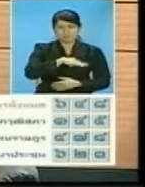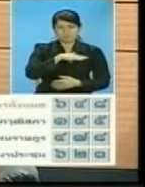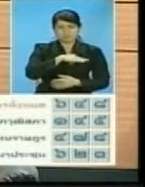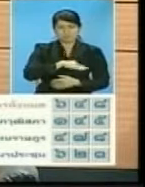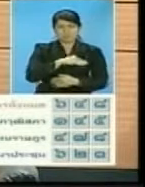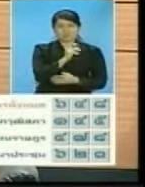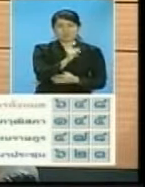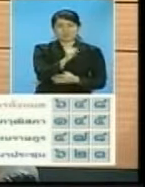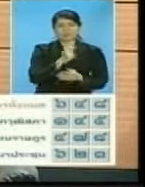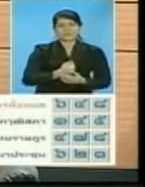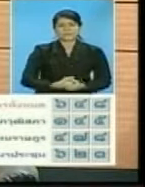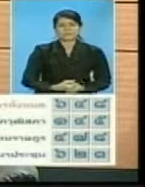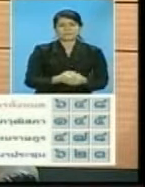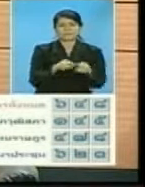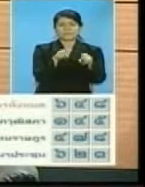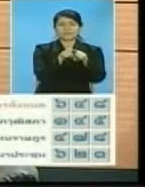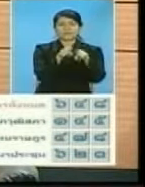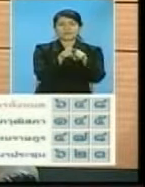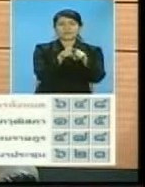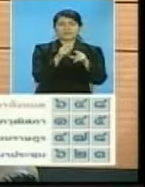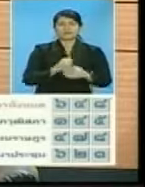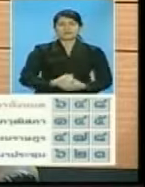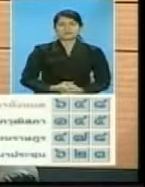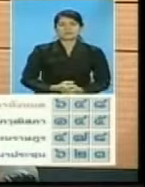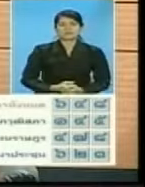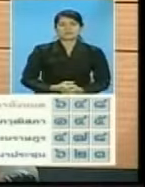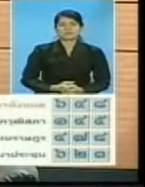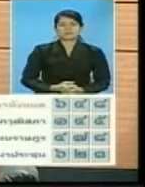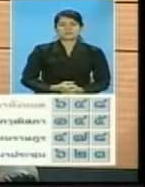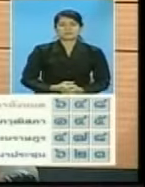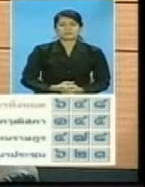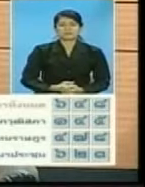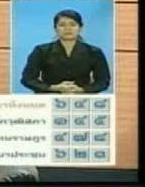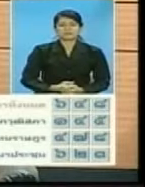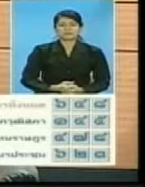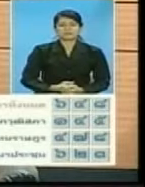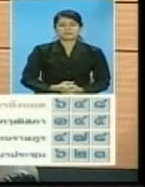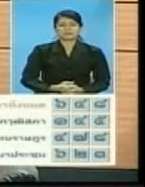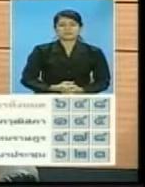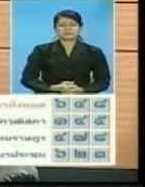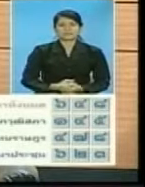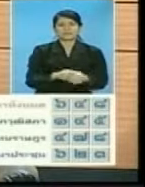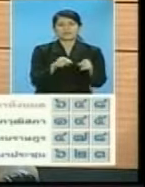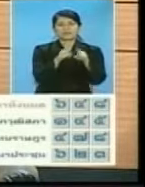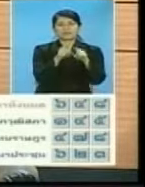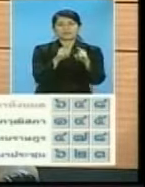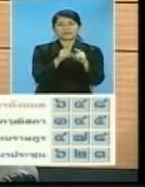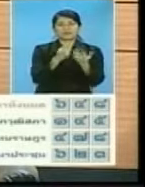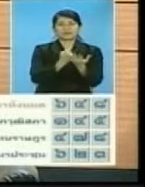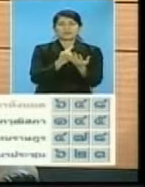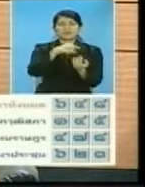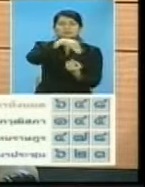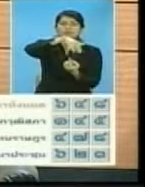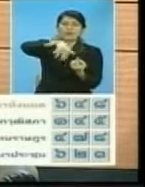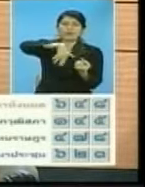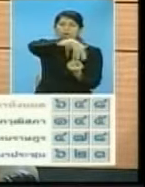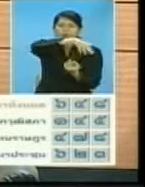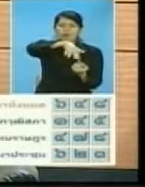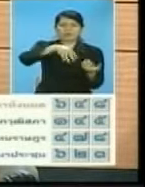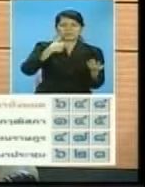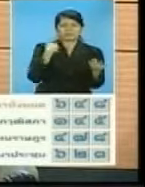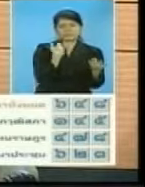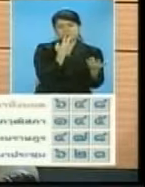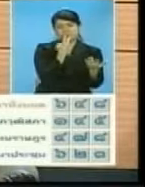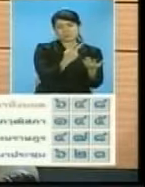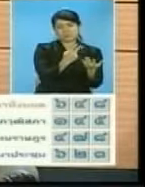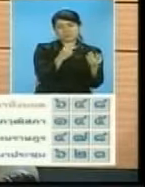รู้สึกเหมือนกับบรรยากาศของสภาพแวดล้อมที่ไม่เอื้อต่อการที่จะ